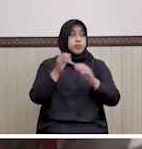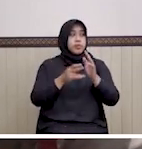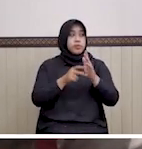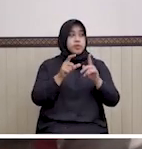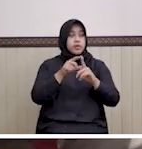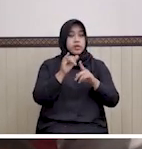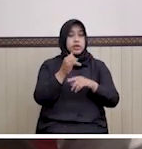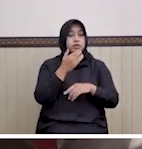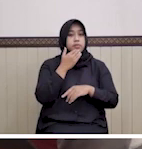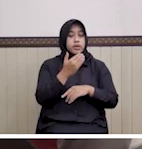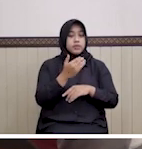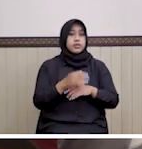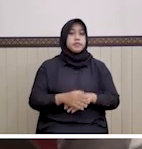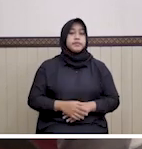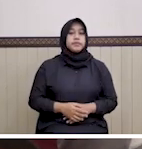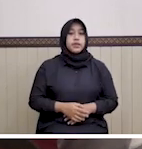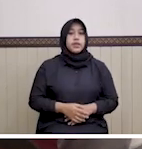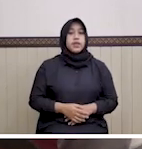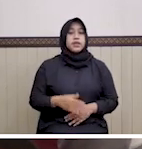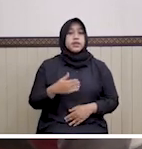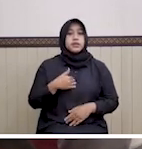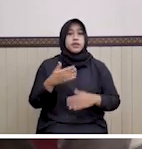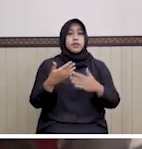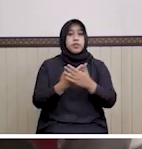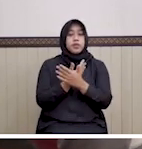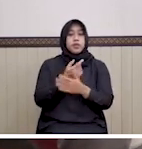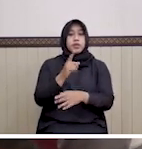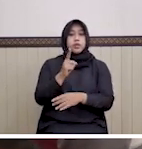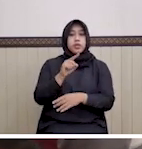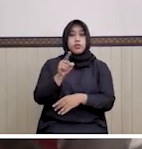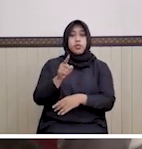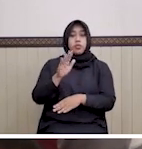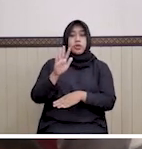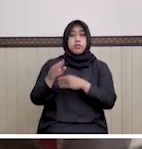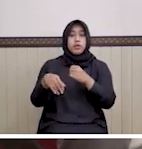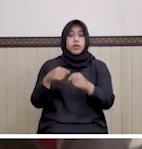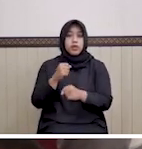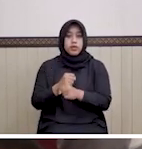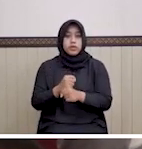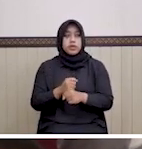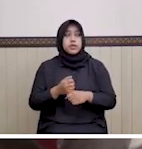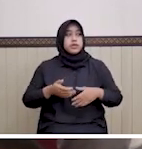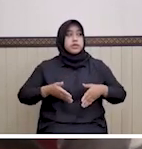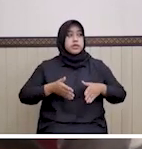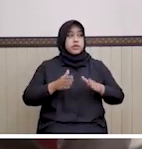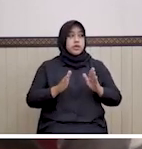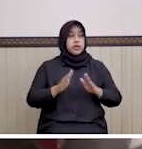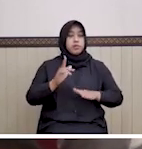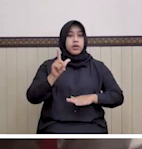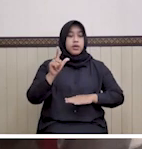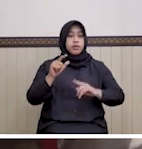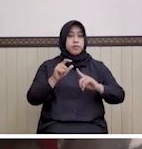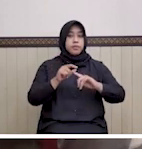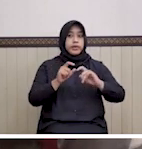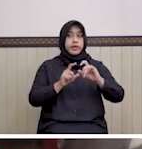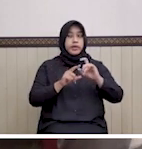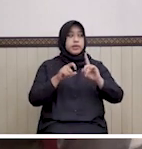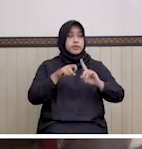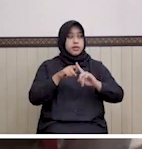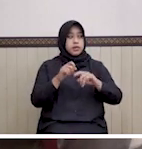kasih dulu Bu Jadi saya di Gunungkidul satu setengah tahun Sigap dan lpsk